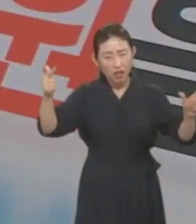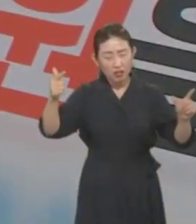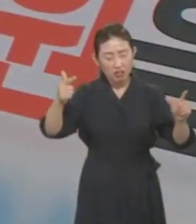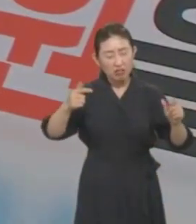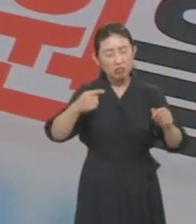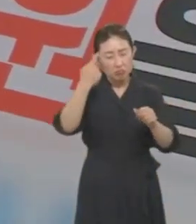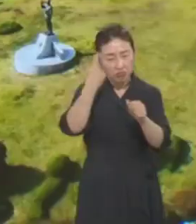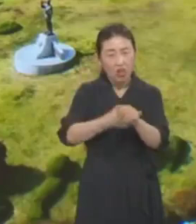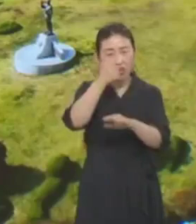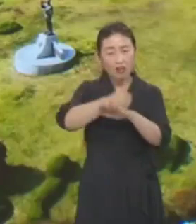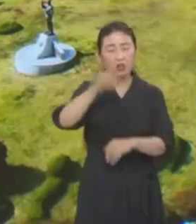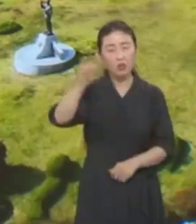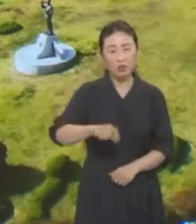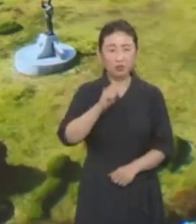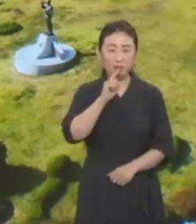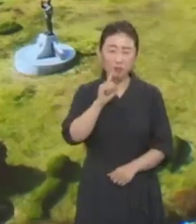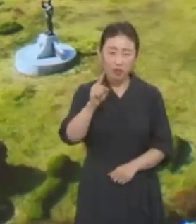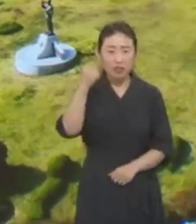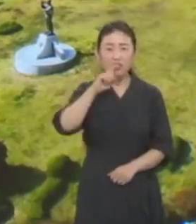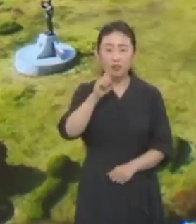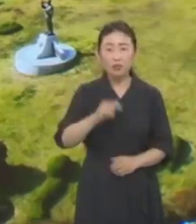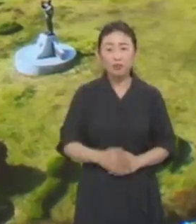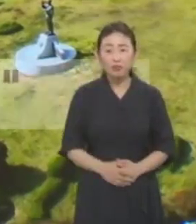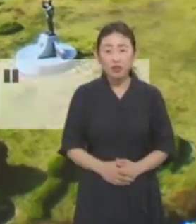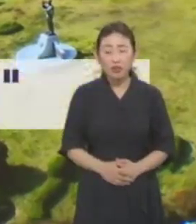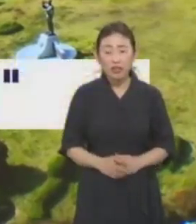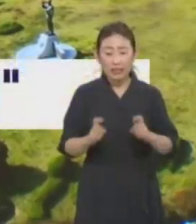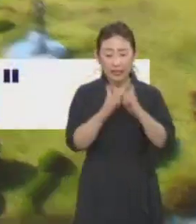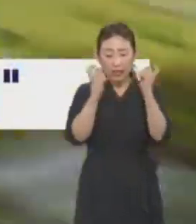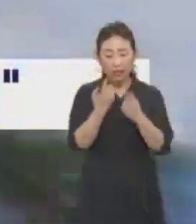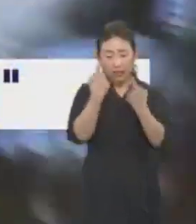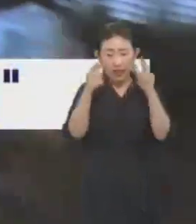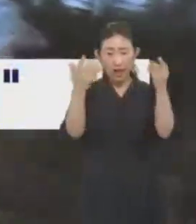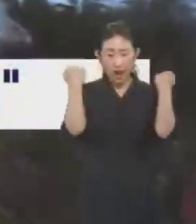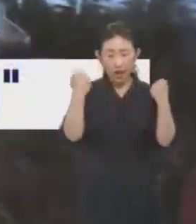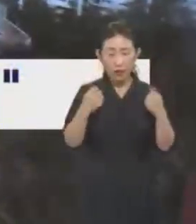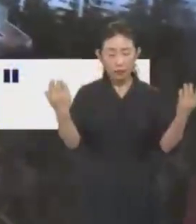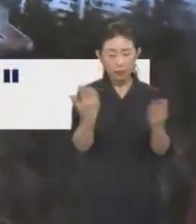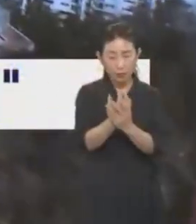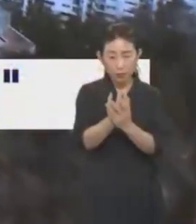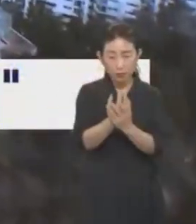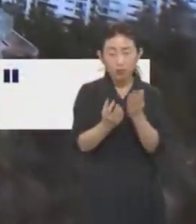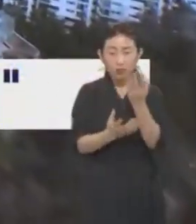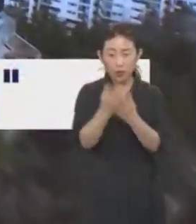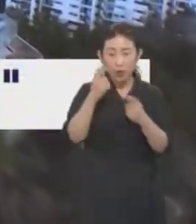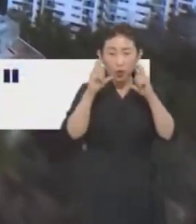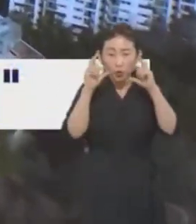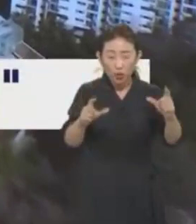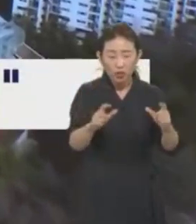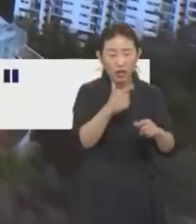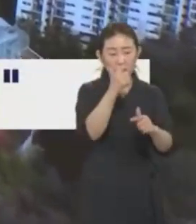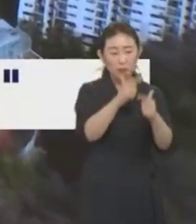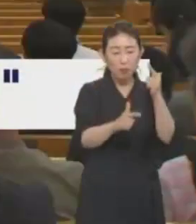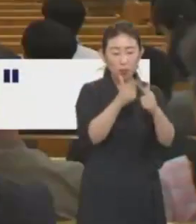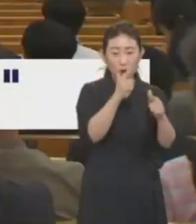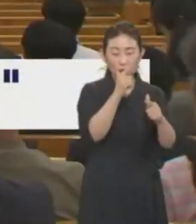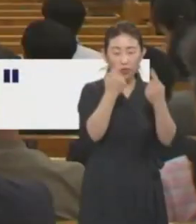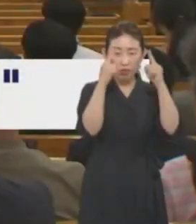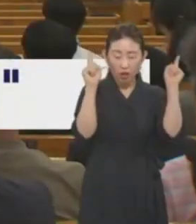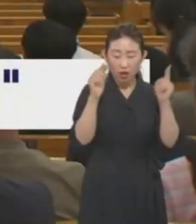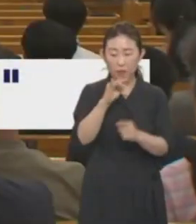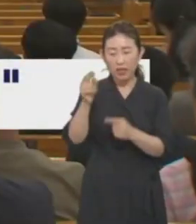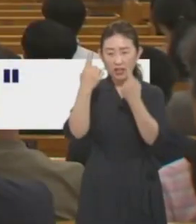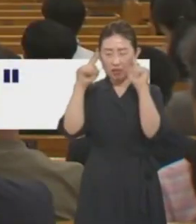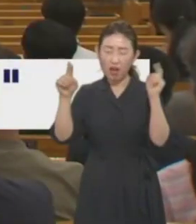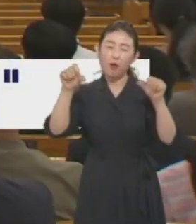지적도 나왔습니다. 다만 지역 사립대 최초로 완전한 통합을 선언한 배재대와 모건대도 고배를 마셨지만